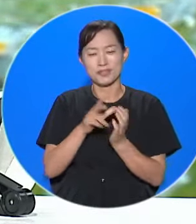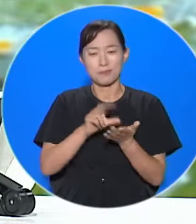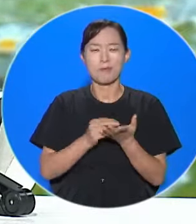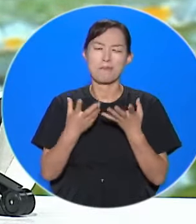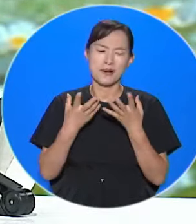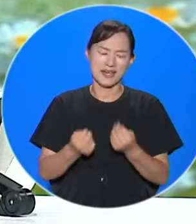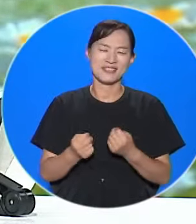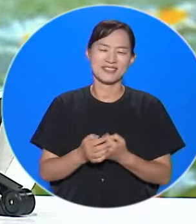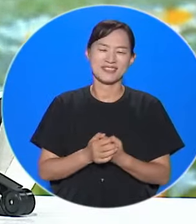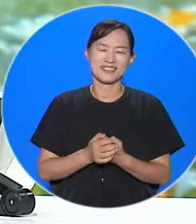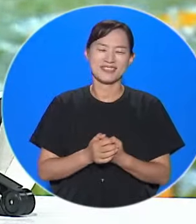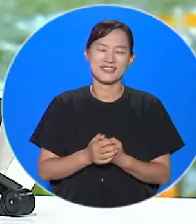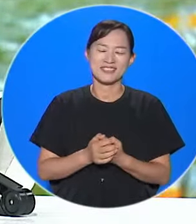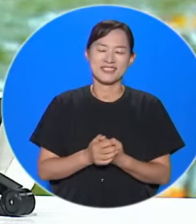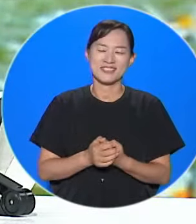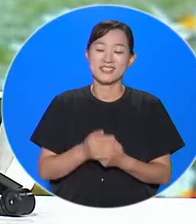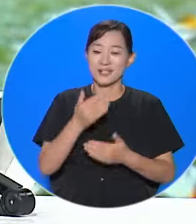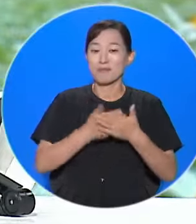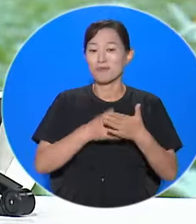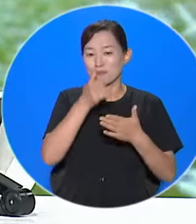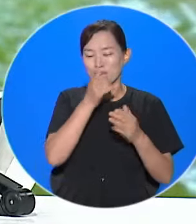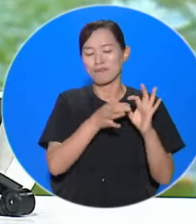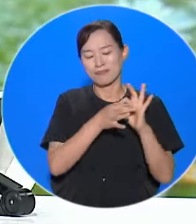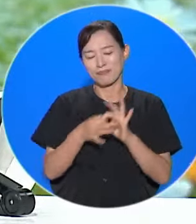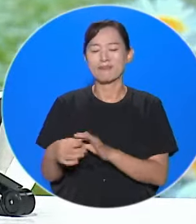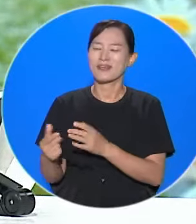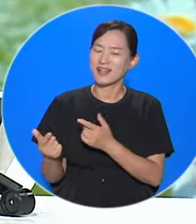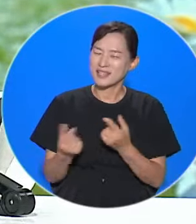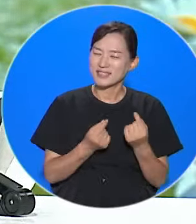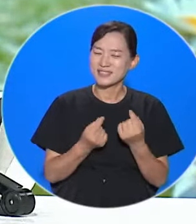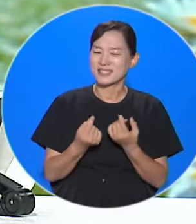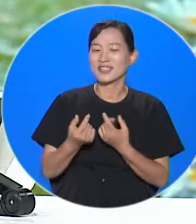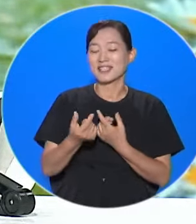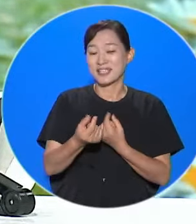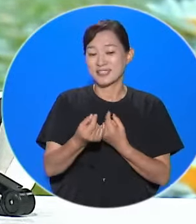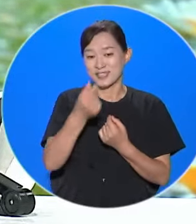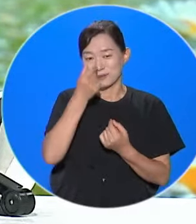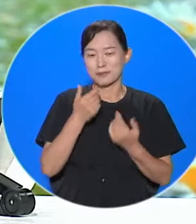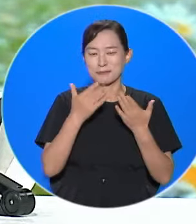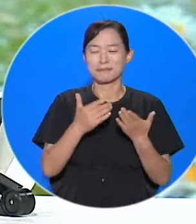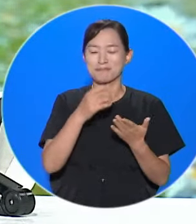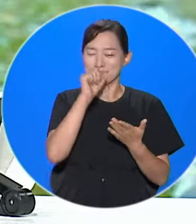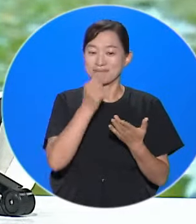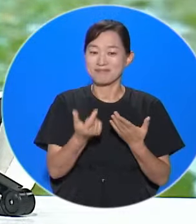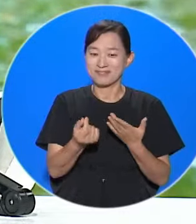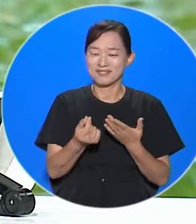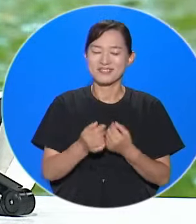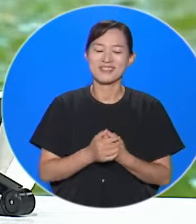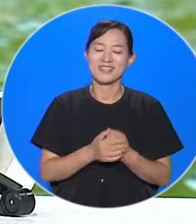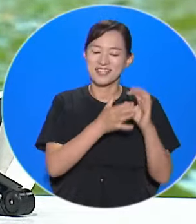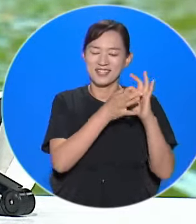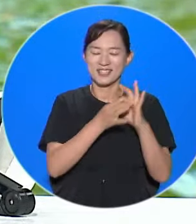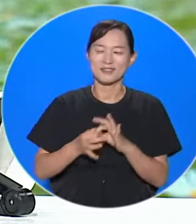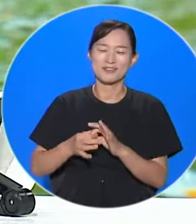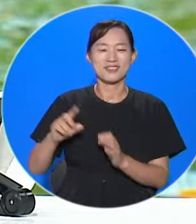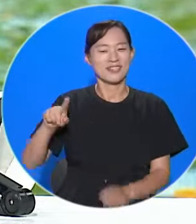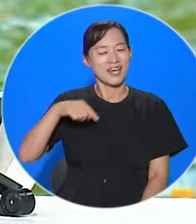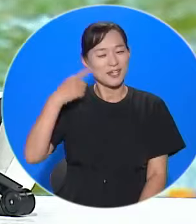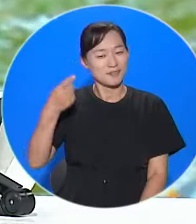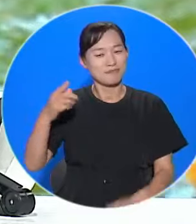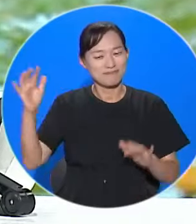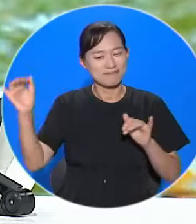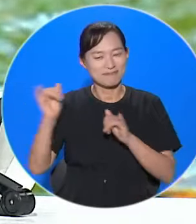많은 분들이 기도 제목 남겨주셨는데요. 계속 같이 함께 기도하면 좋겠습니다. 자, 계속해서 다음 기도